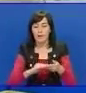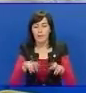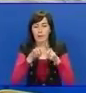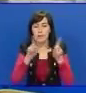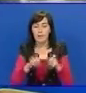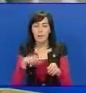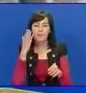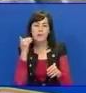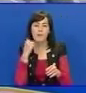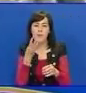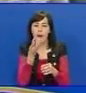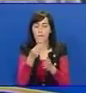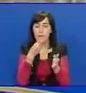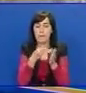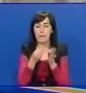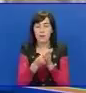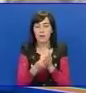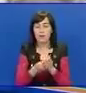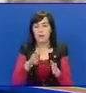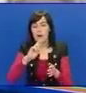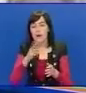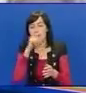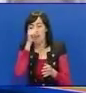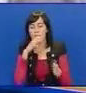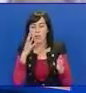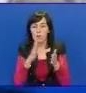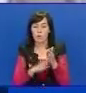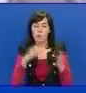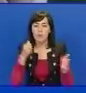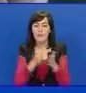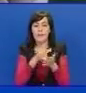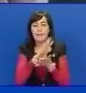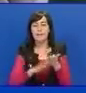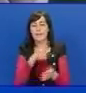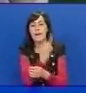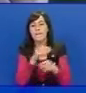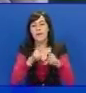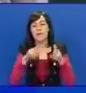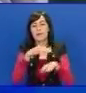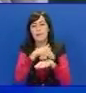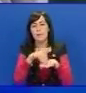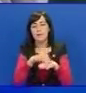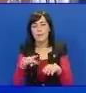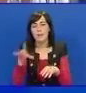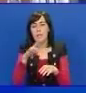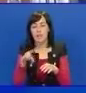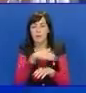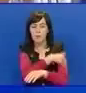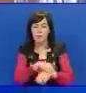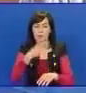Жабдықтарды жеңілдетілген бағамен сату акциясы қазан айының 9-ына дейін жалғасады. Медтехниканың мекенжайы Республика